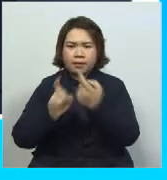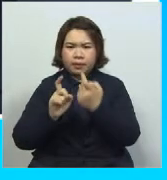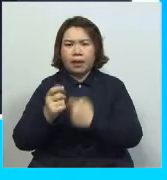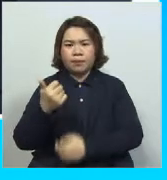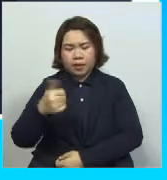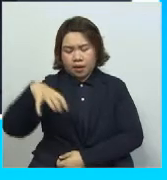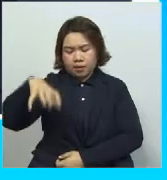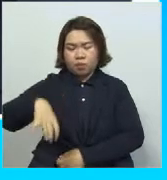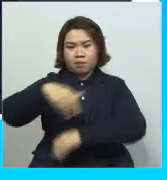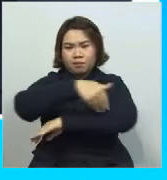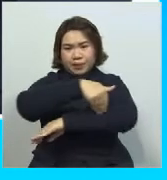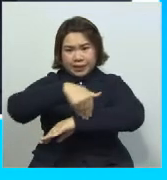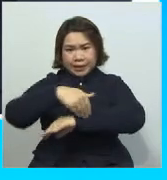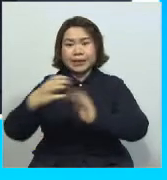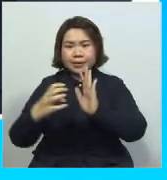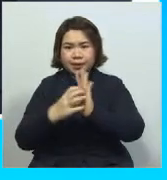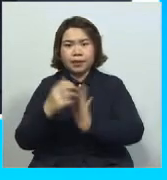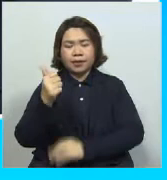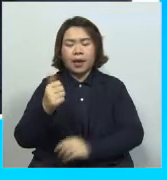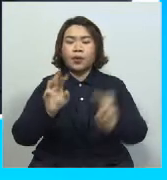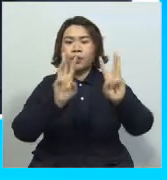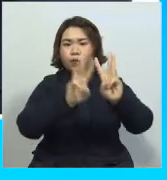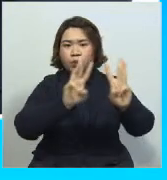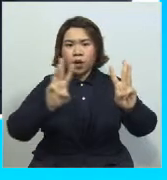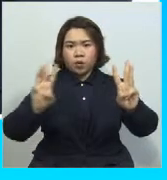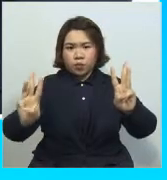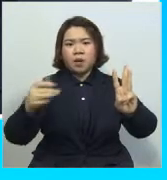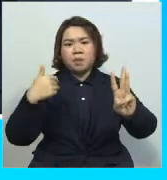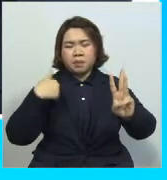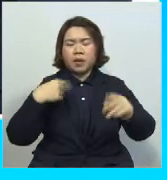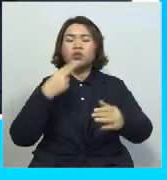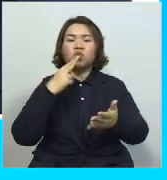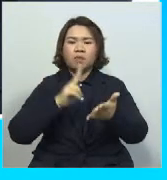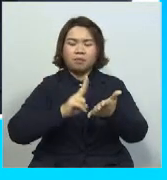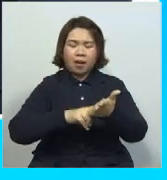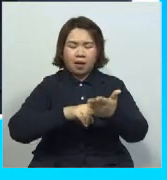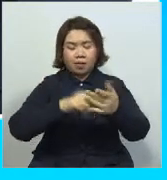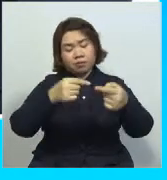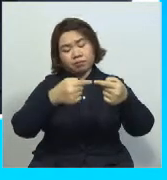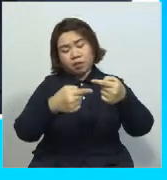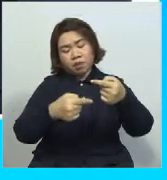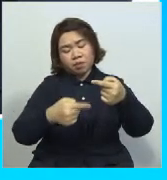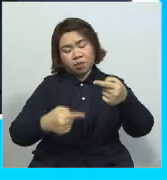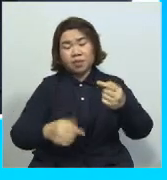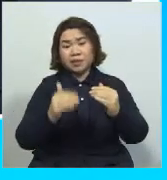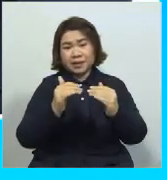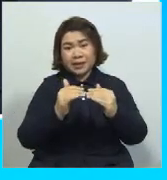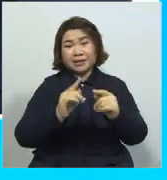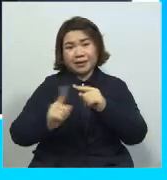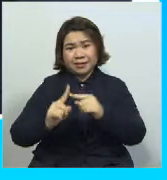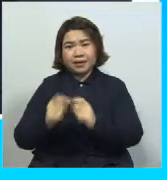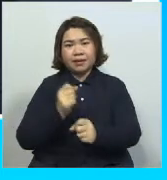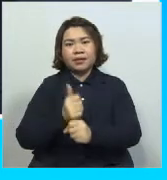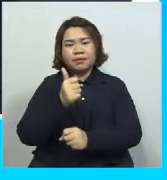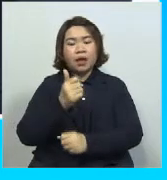างกรมบัญชีกลางได้เลยนะคะในหน้าเว็บไซต์เราก็จะมีขึ้นหนังสืออะไรต่างๆที่เป็นสิทธิ์ที่เขาจะได้นะคะหรือเบ